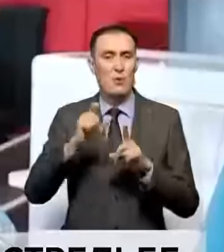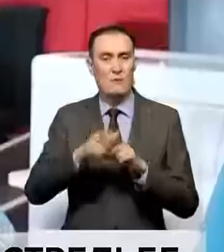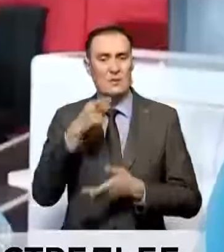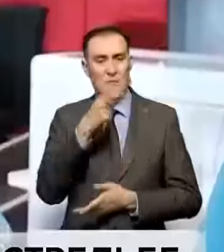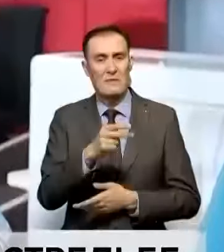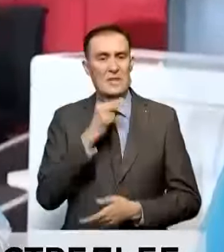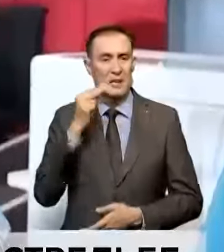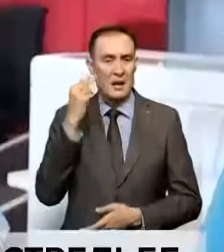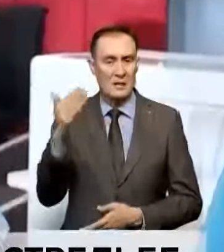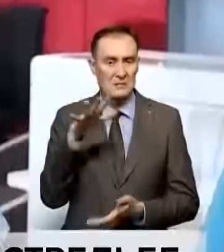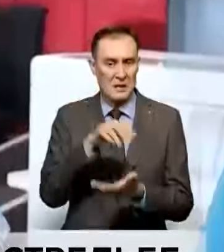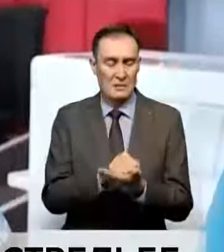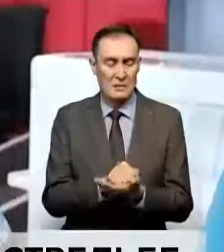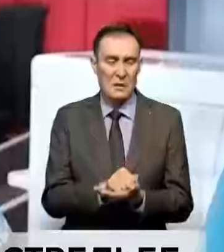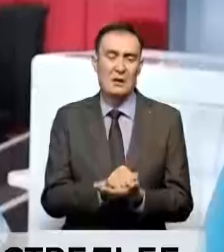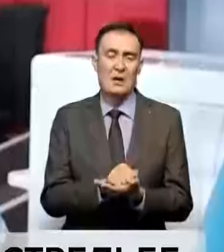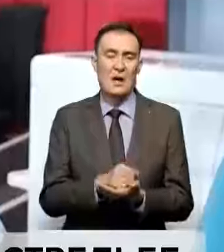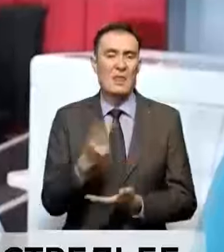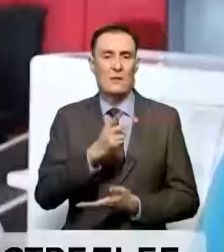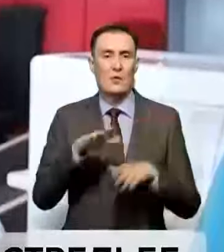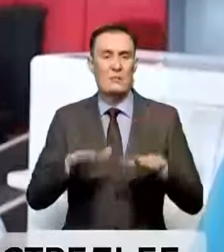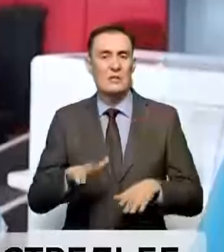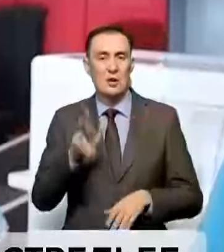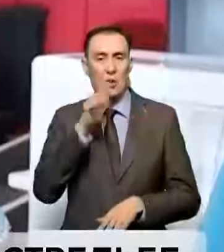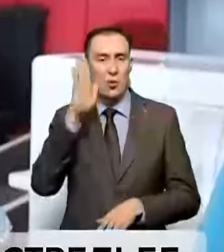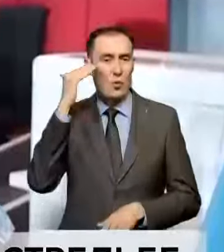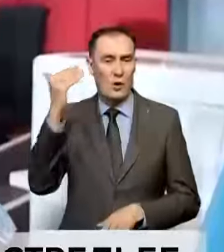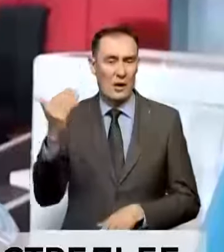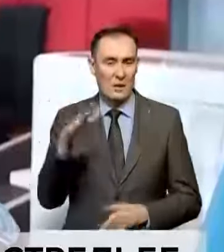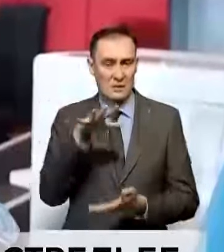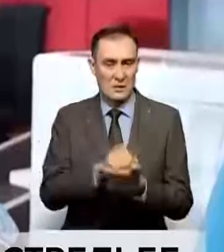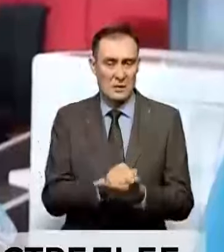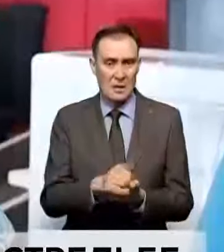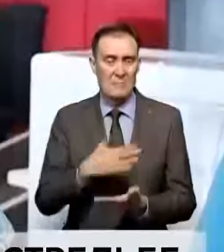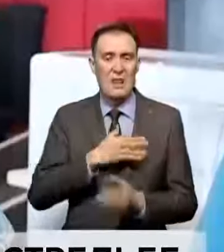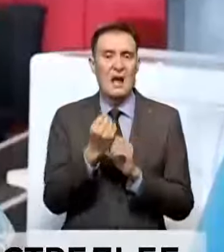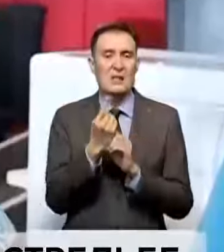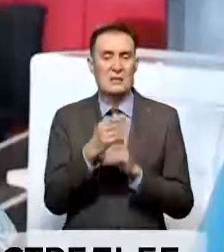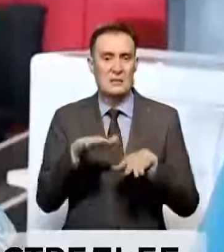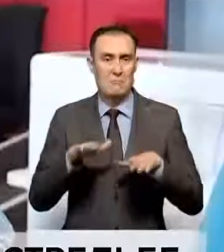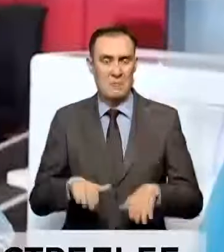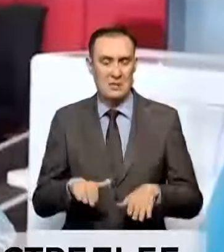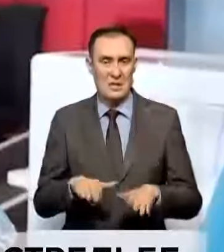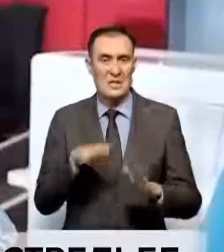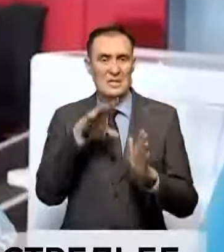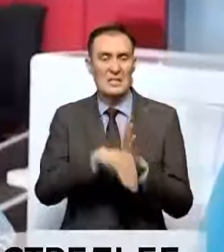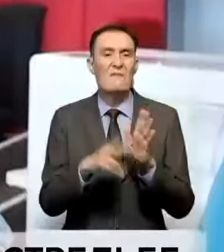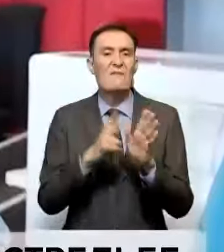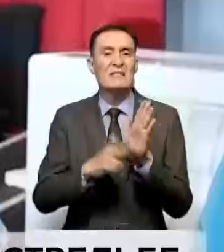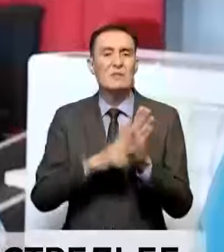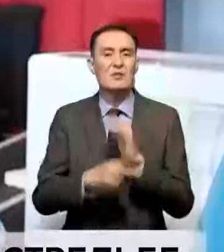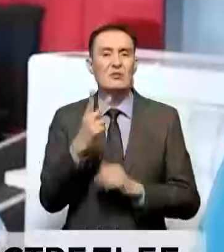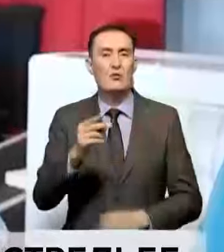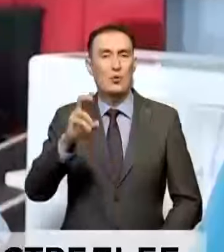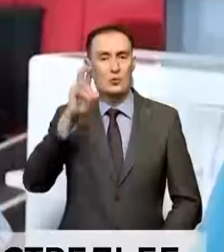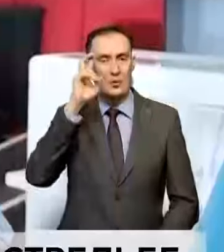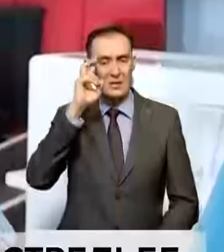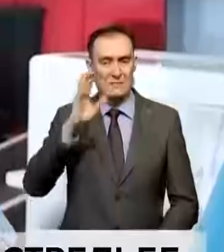занял Китай, на втором месте Корея, вот, и мы на 11-м среди 82